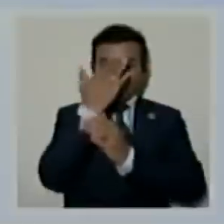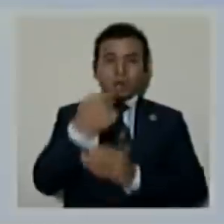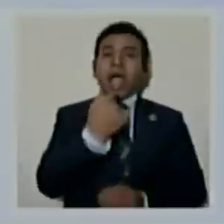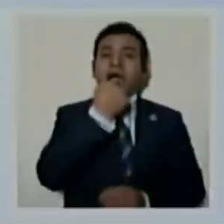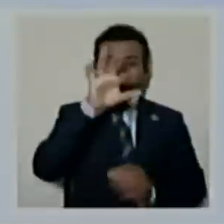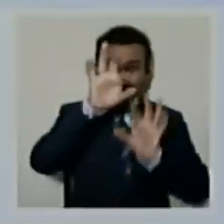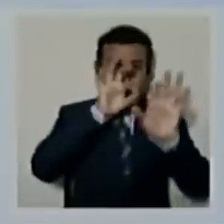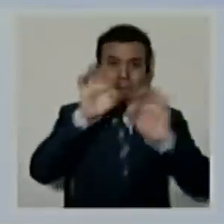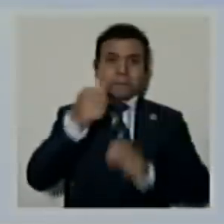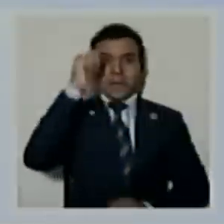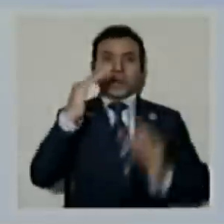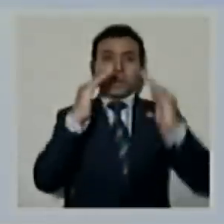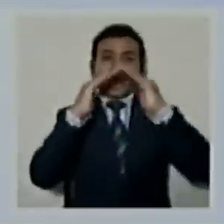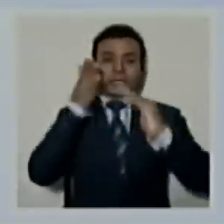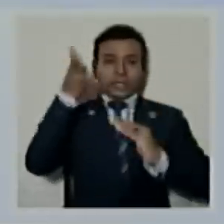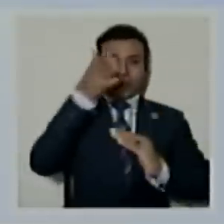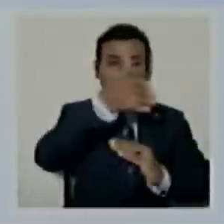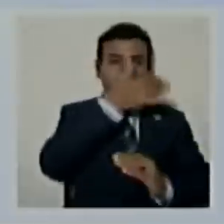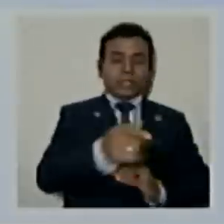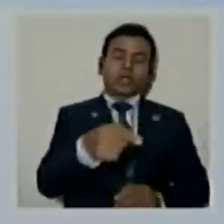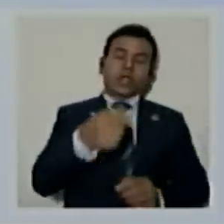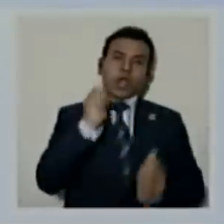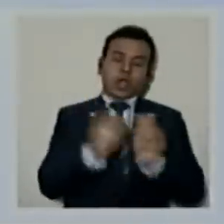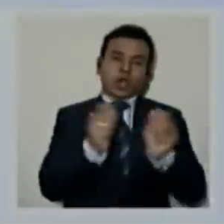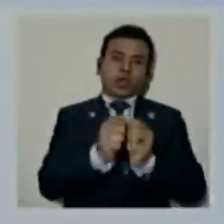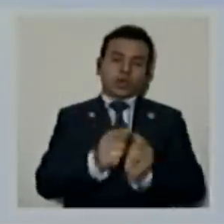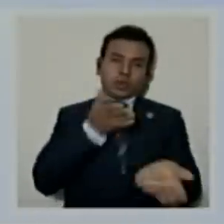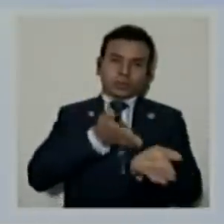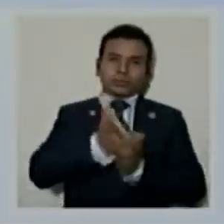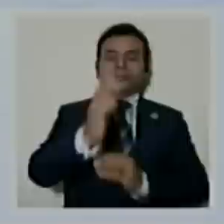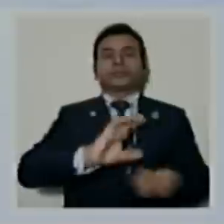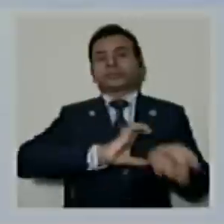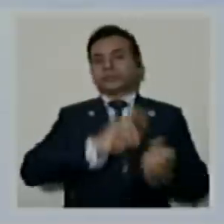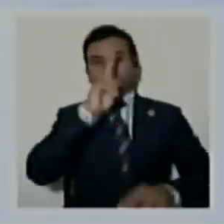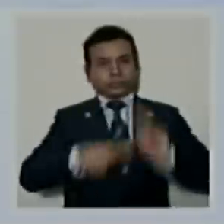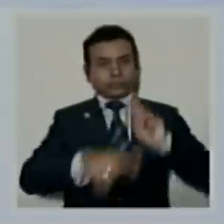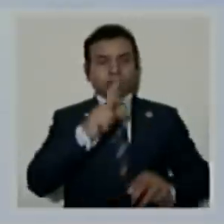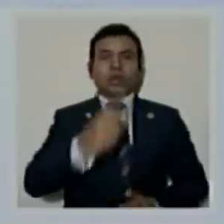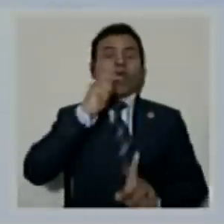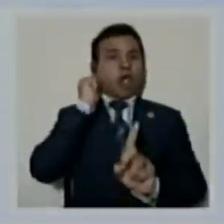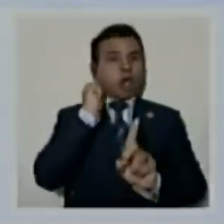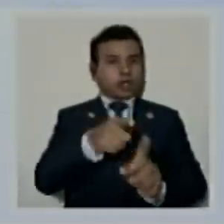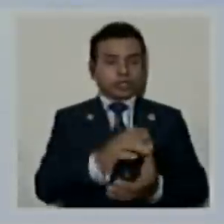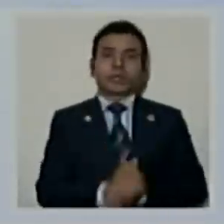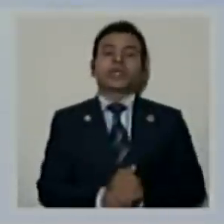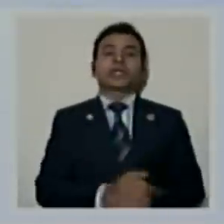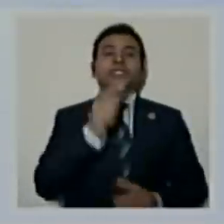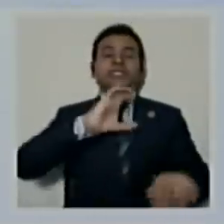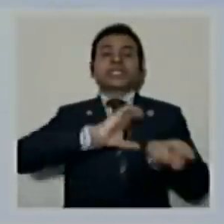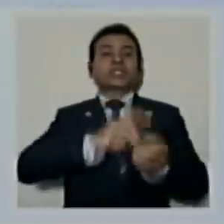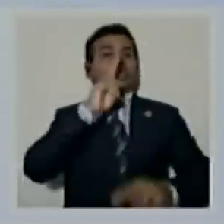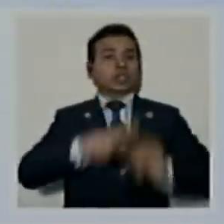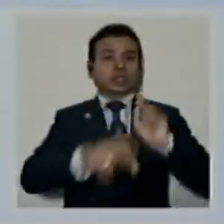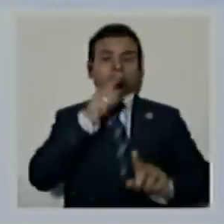এক্ষেত্রে আমি একটি বিষয় উল্লেখ করতে চাই যে আমাদের নমুনা সংগ্রহ, বাড়ি বাড়ি গিয়ে যে নমুনা সংগ্রহ, এই কার্যক্রম অব্যাহত আছে